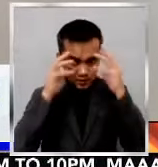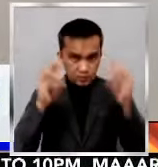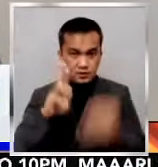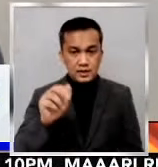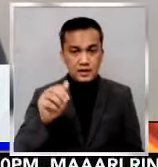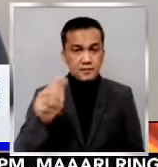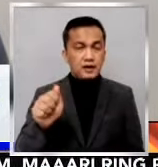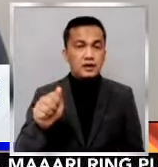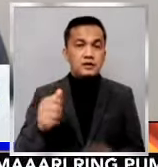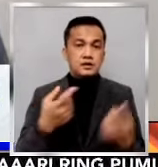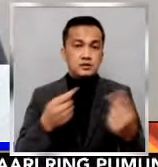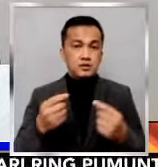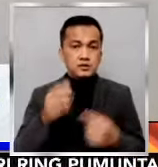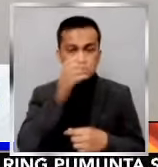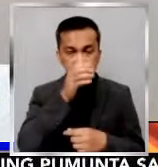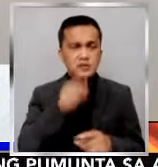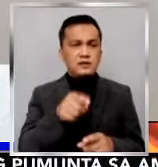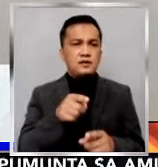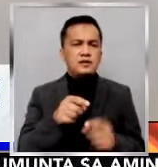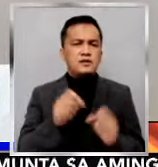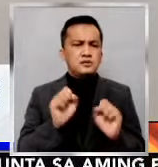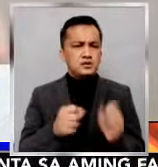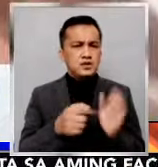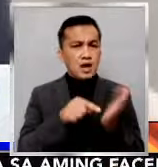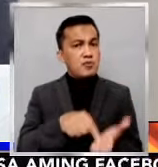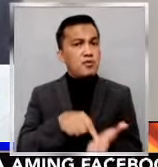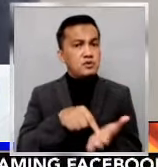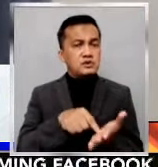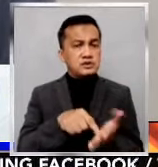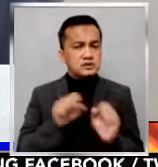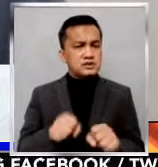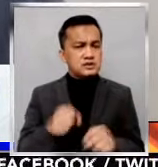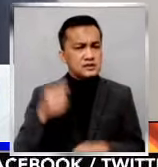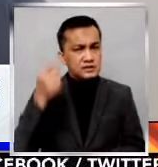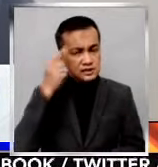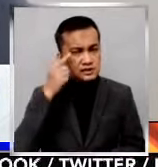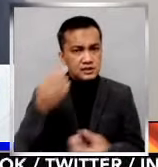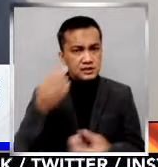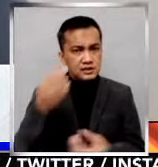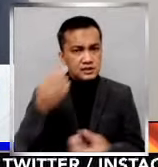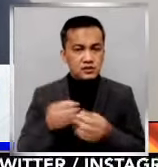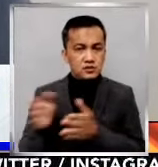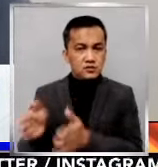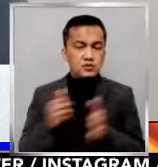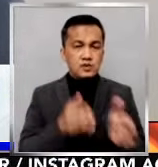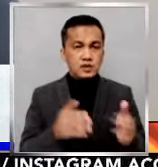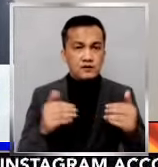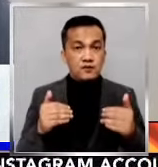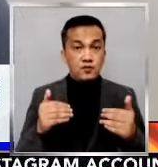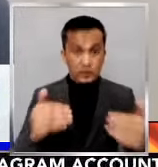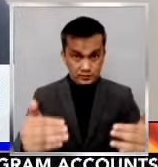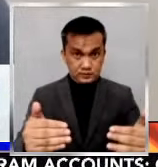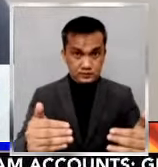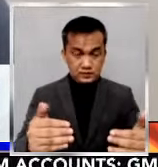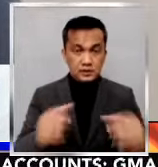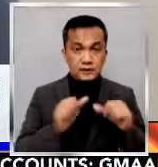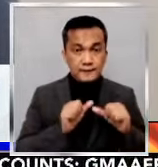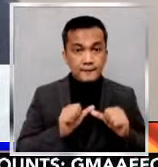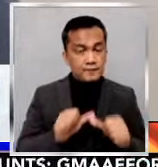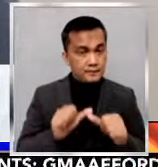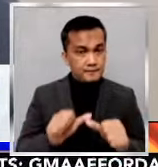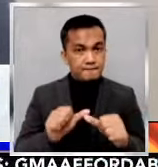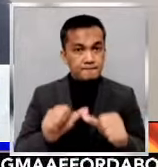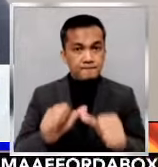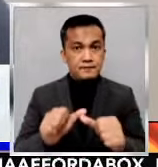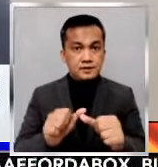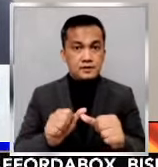And it is a model that I think is going to give us a way forward, no, in sustaining our efforts to